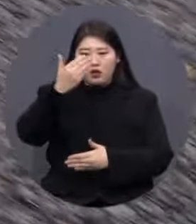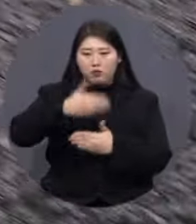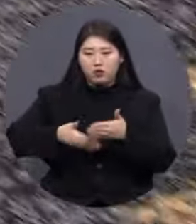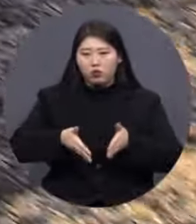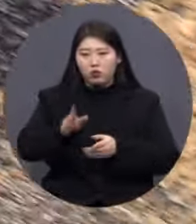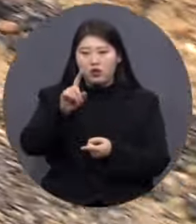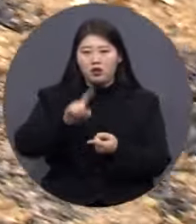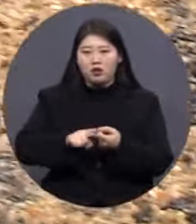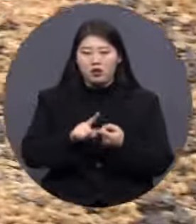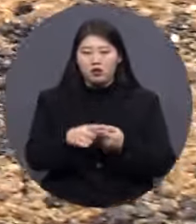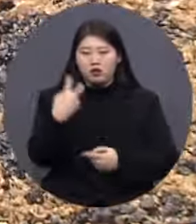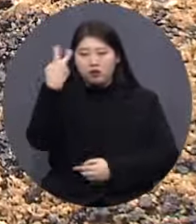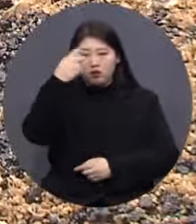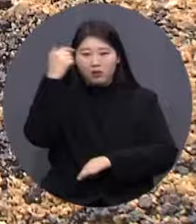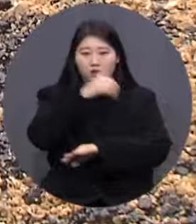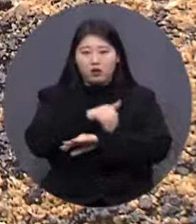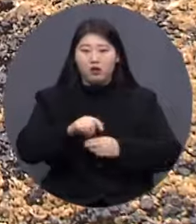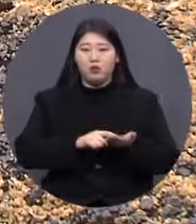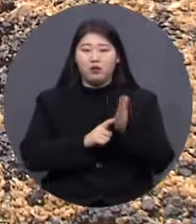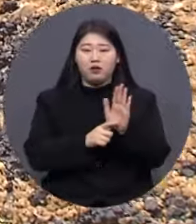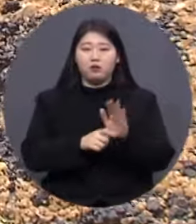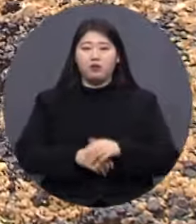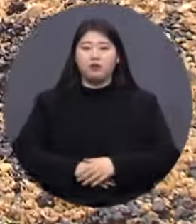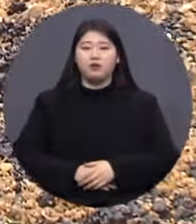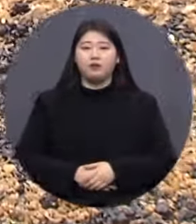도로들도 상태를 점검할